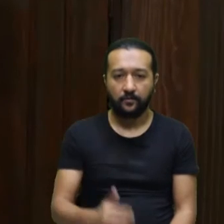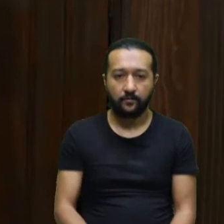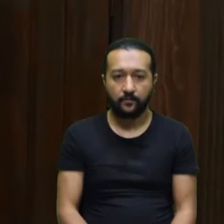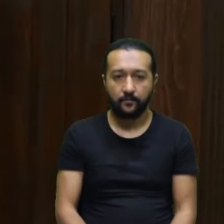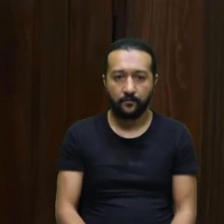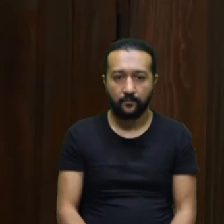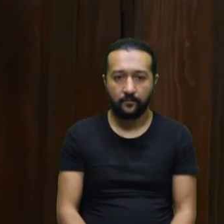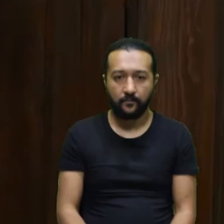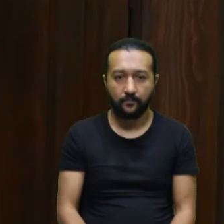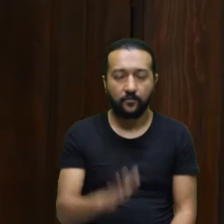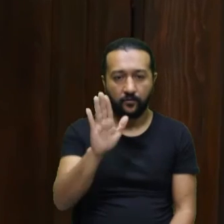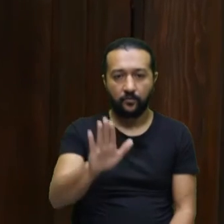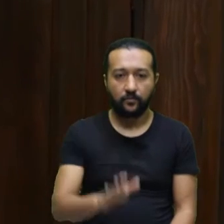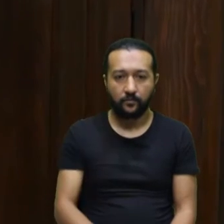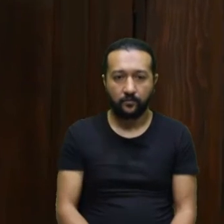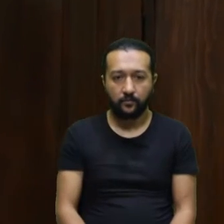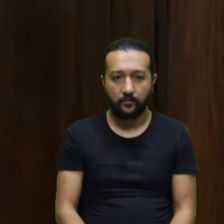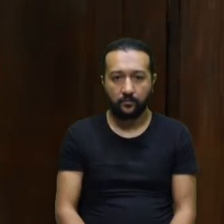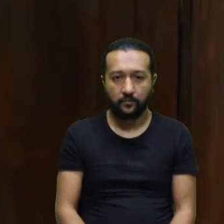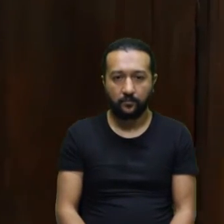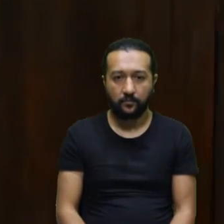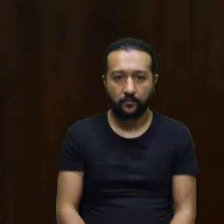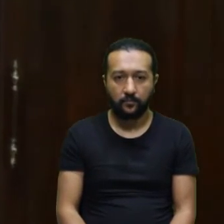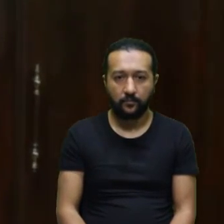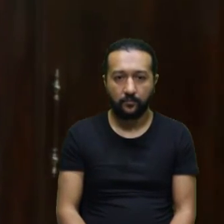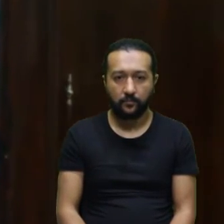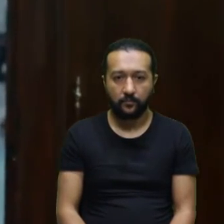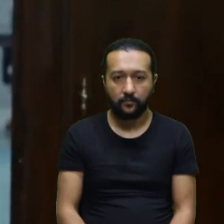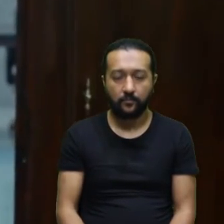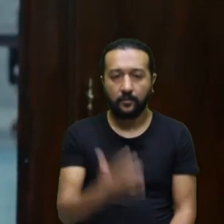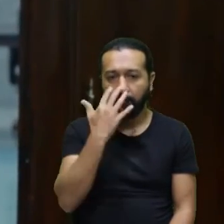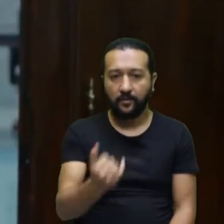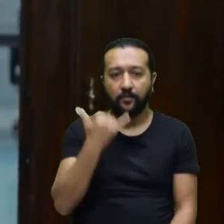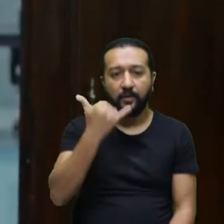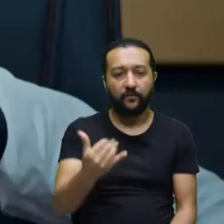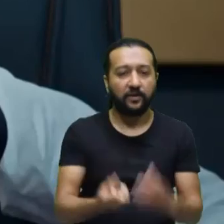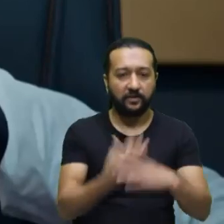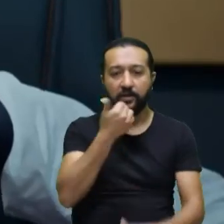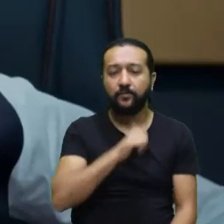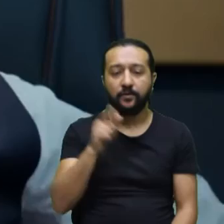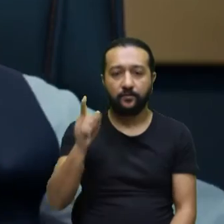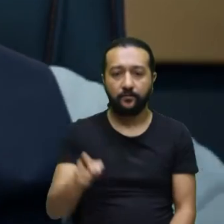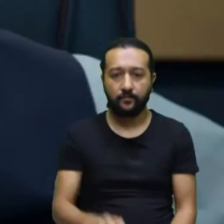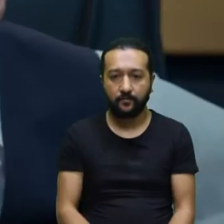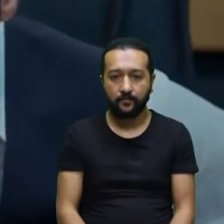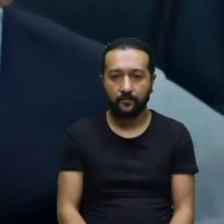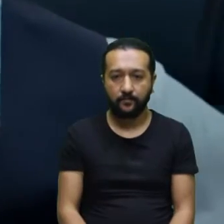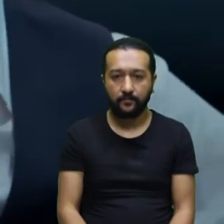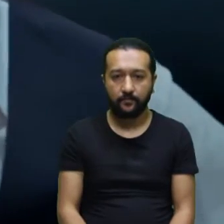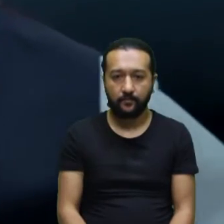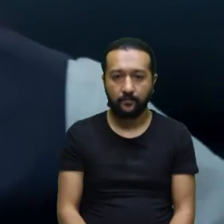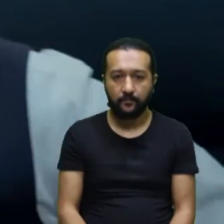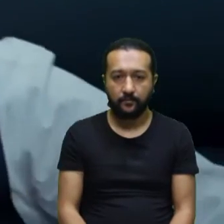Gel. Sen dur. Kerim kapıda kaldı. Beklediğimiz telefon geldi abi. Polat